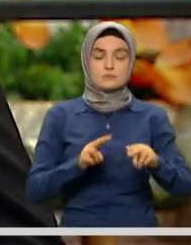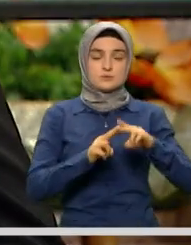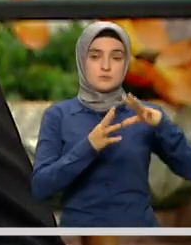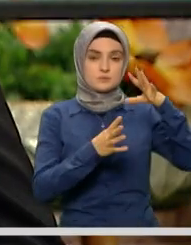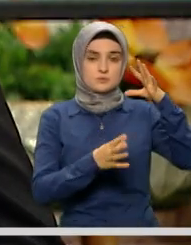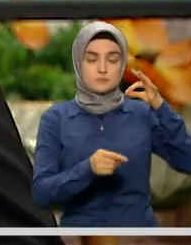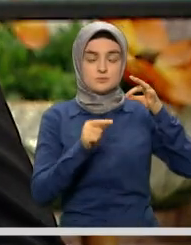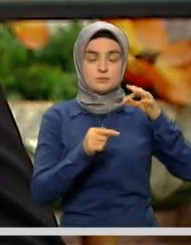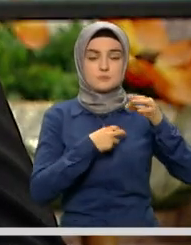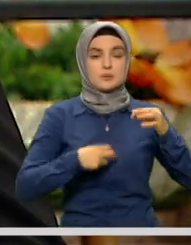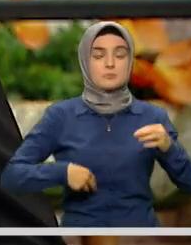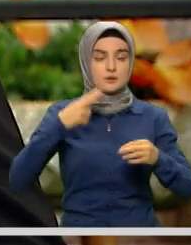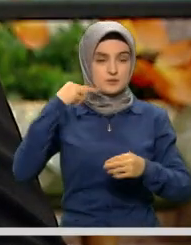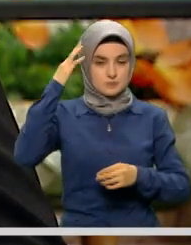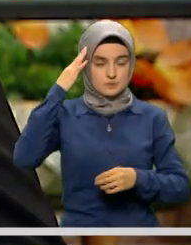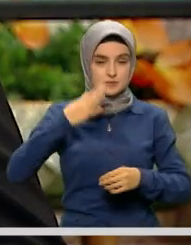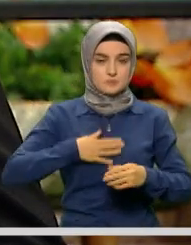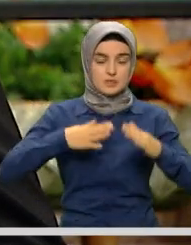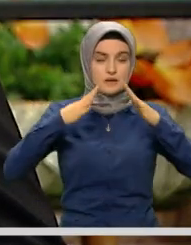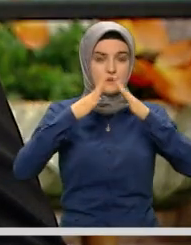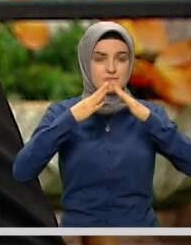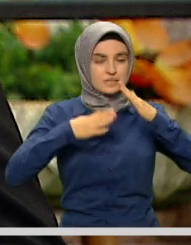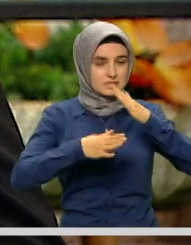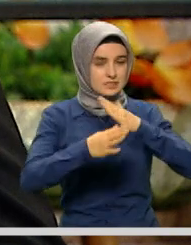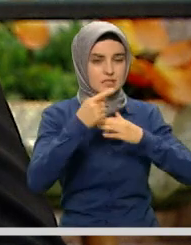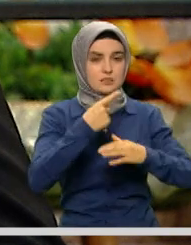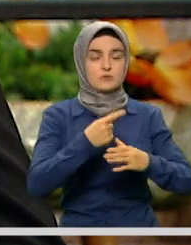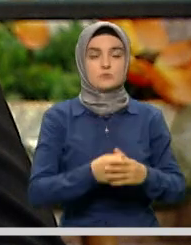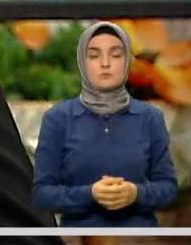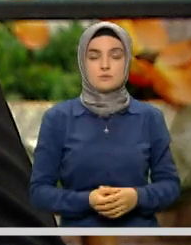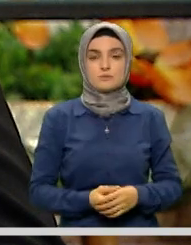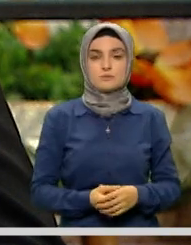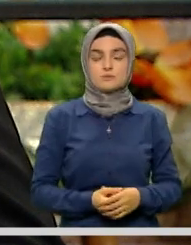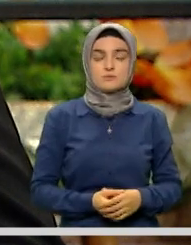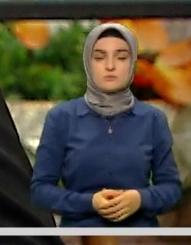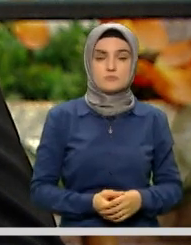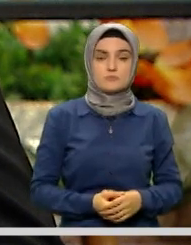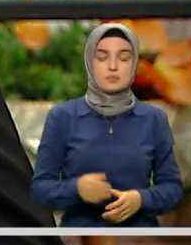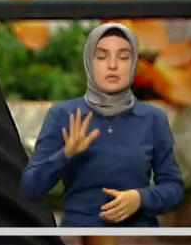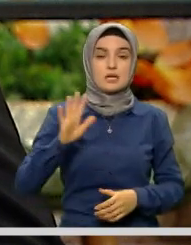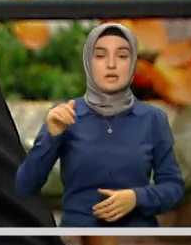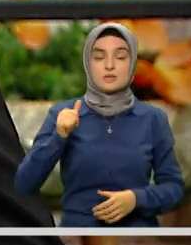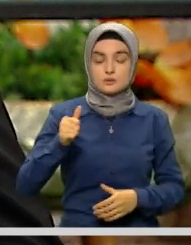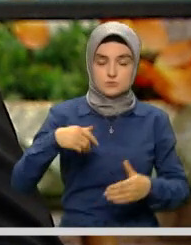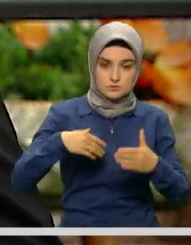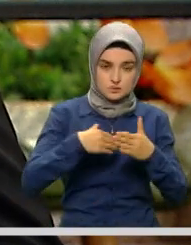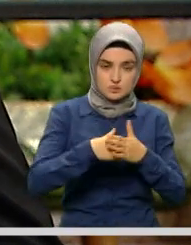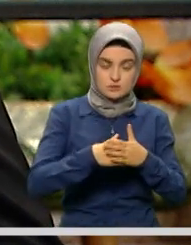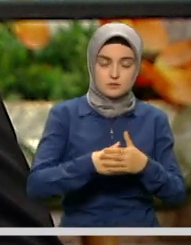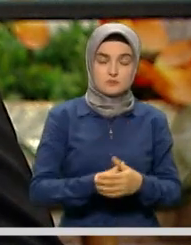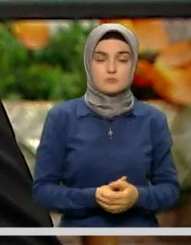evine çekil diyor. Ka'b bin Malik rivayetlere göre 50 gün kadar